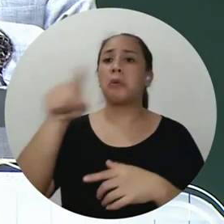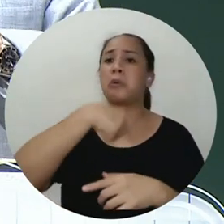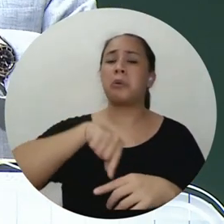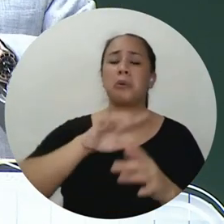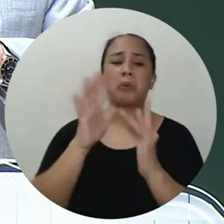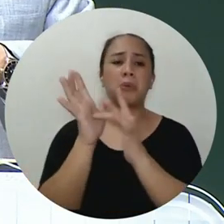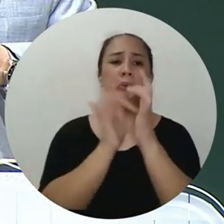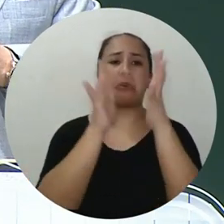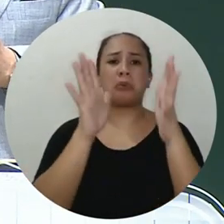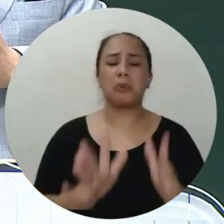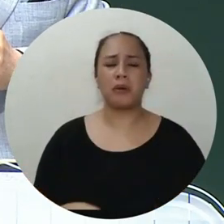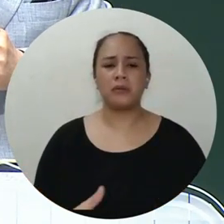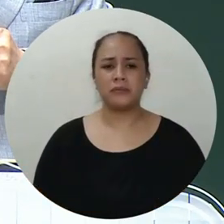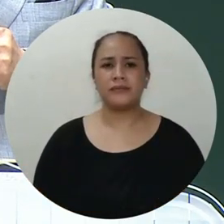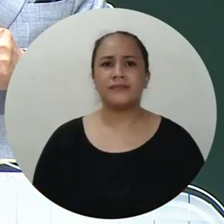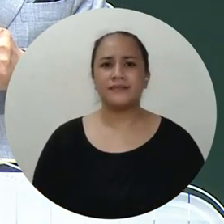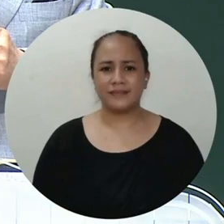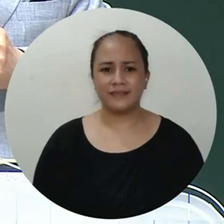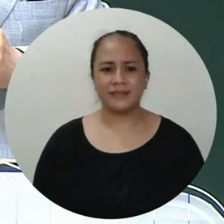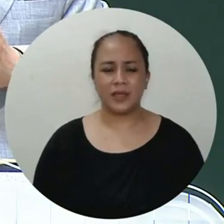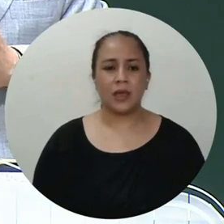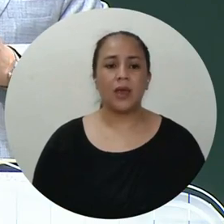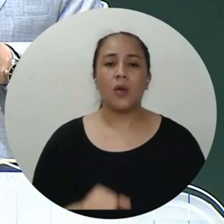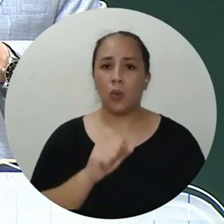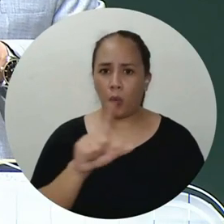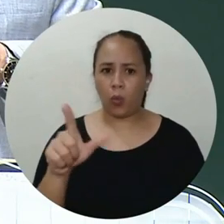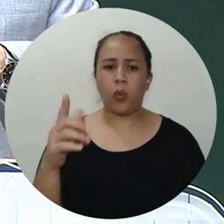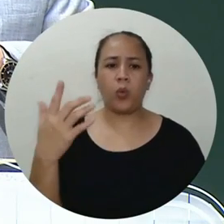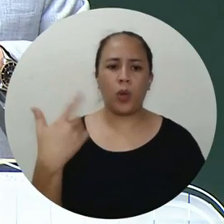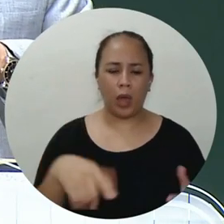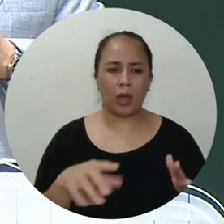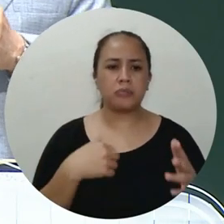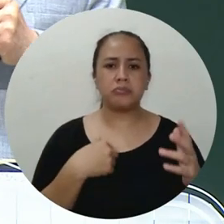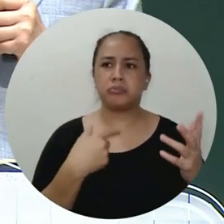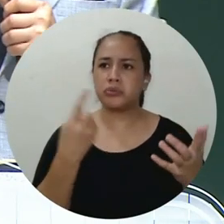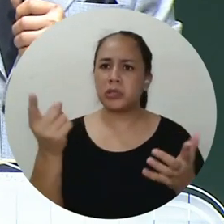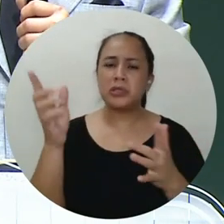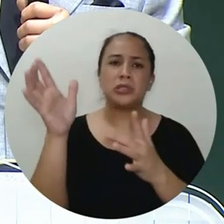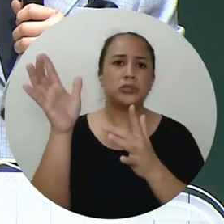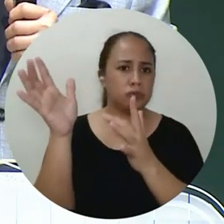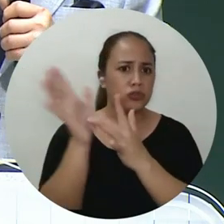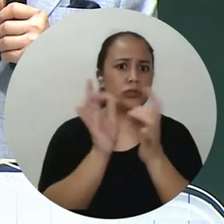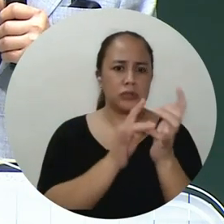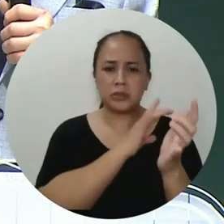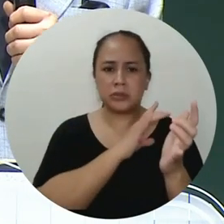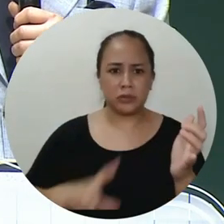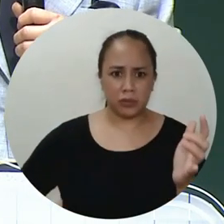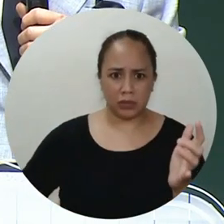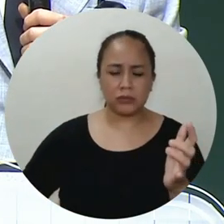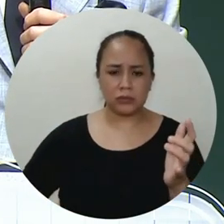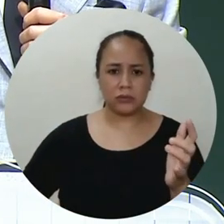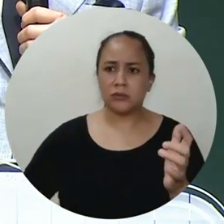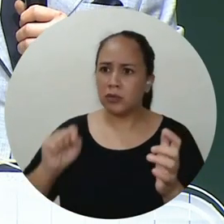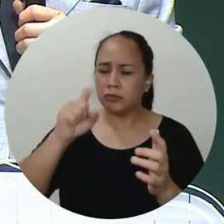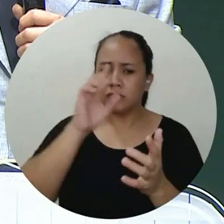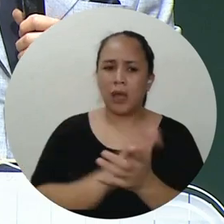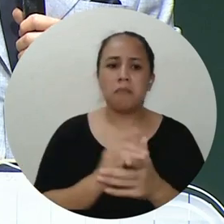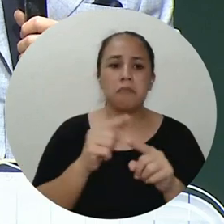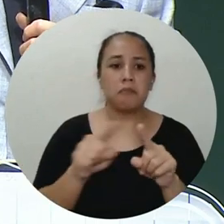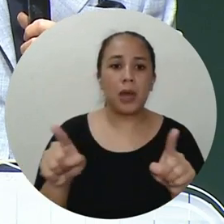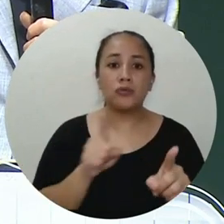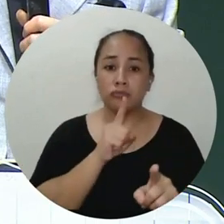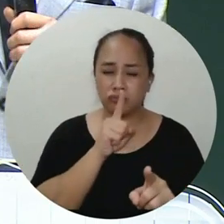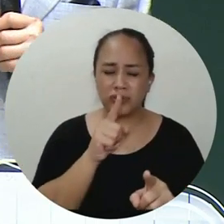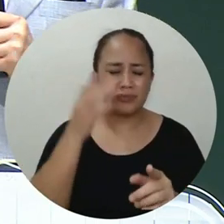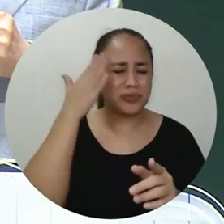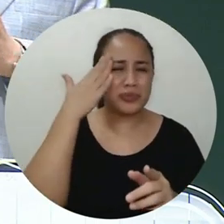그리스도까지 그걸까지 써놨어요. And they all have written down that Jesus is the Christ as well. 그런데 실제적으로는 그리스도를 몰라요. But they actually do not know 여러분이